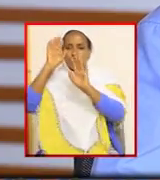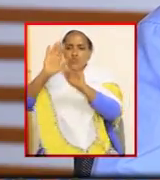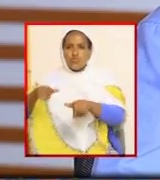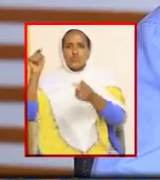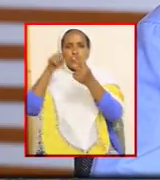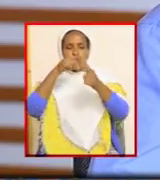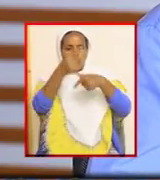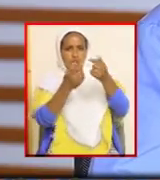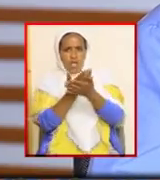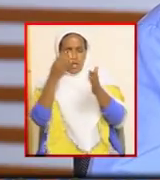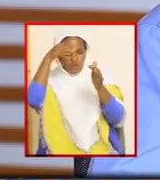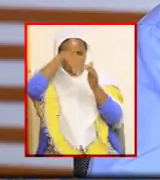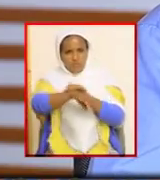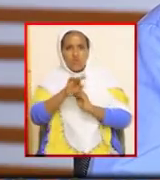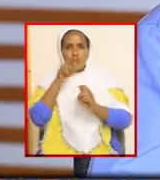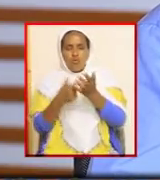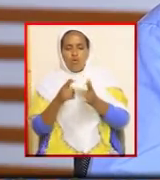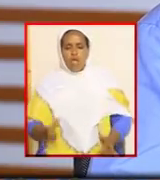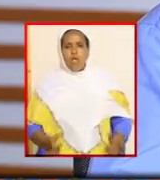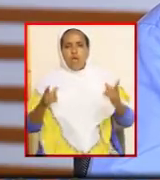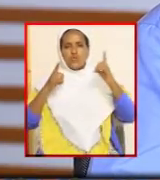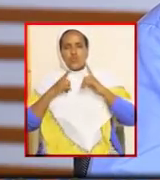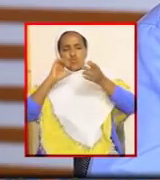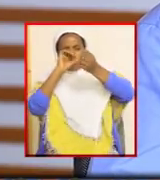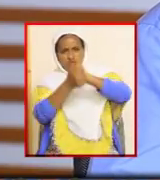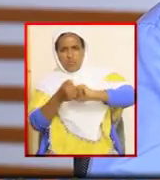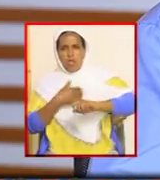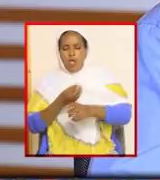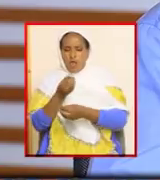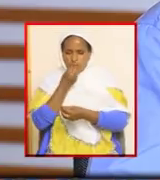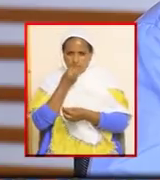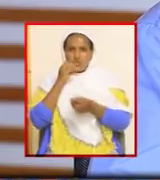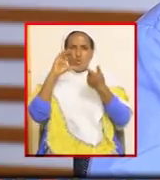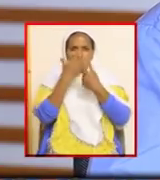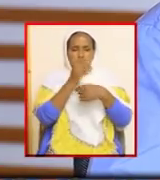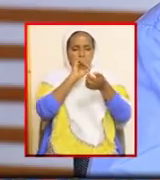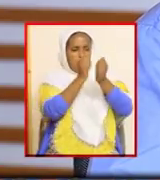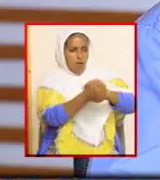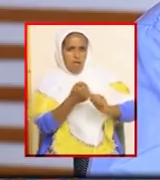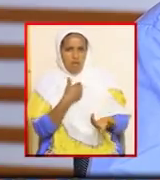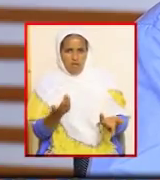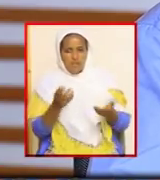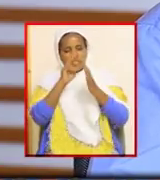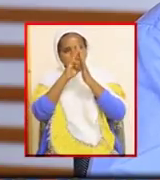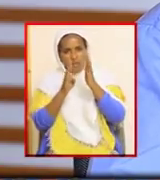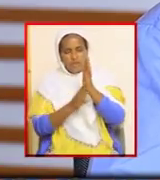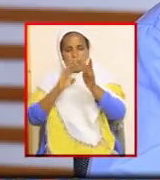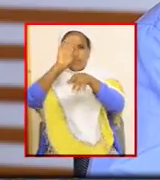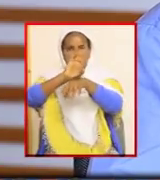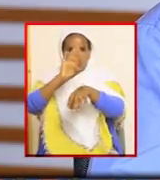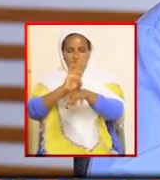ወደ የዱት ነገር ውስጥ ወደዛው ውስጥ እየገባን ነው ያለውና አናኖራችሁም ሊየተቀየረን ያለው አባላላችን አመጋገባችን እየተቀየረን ያለውና